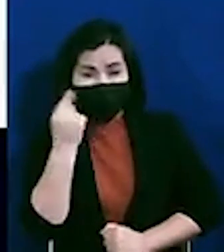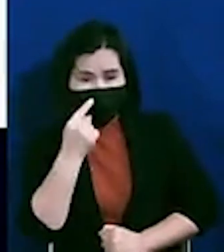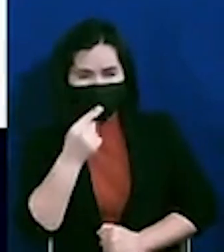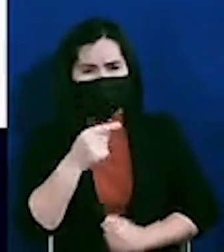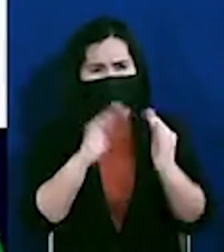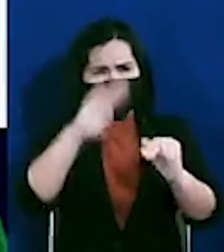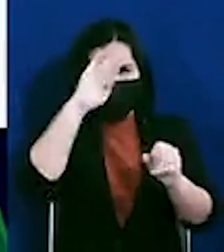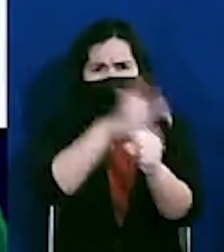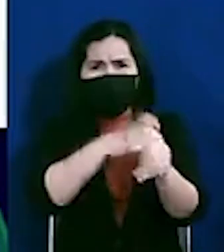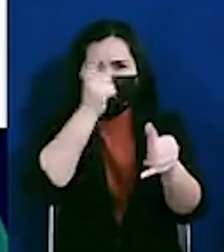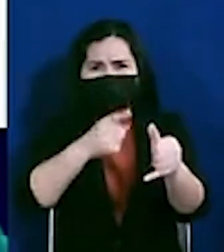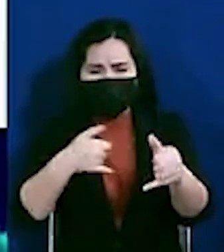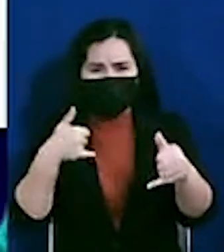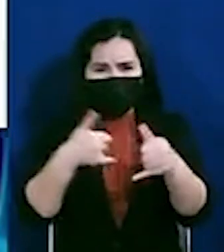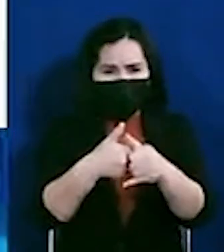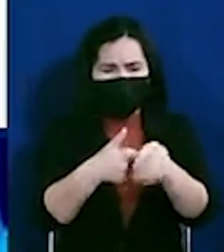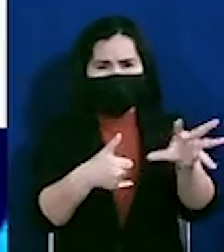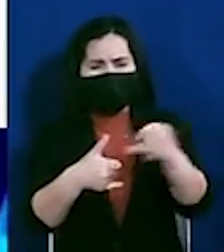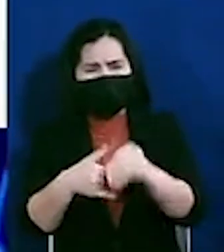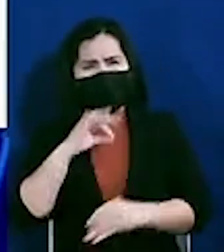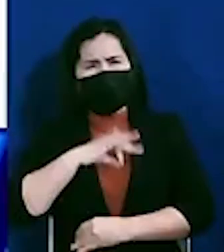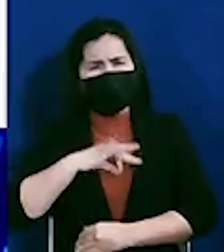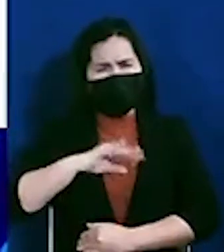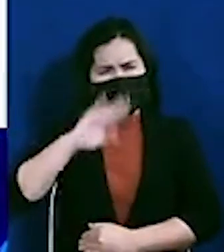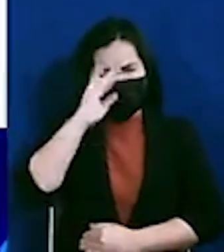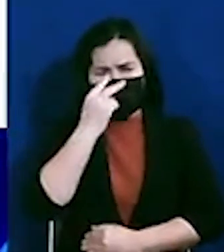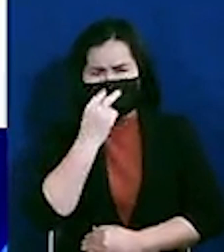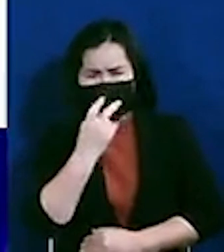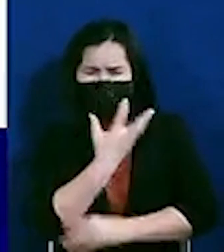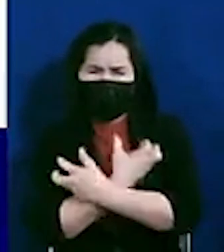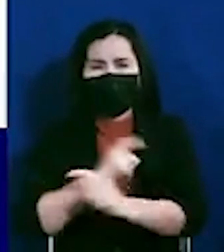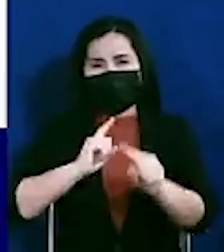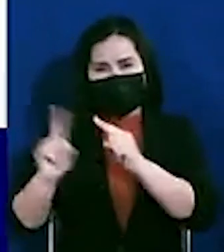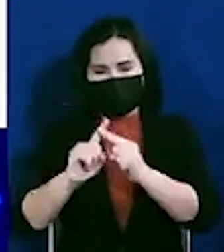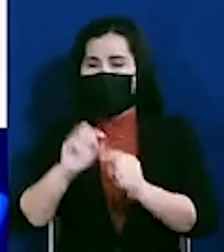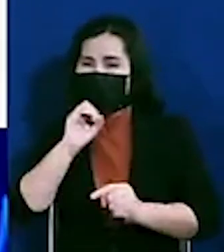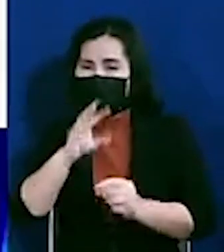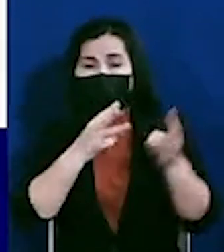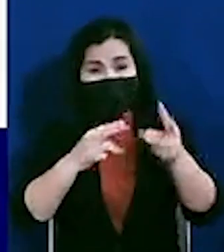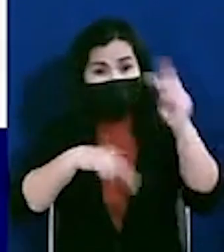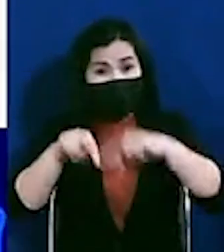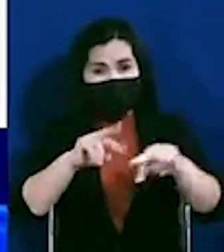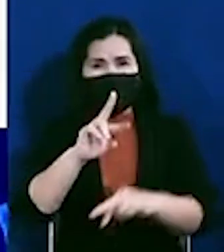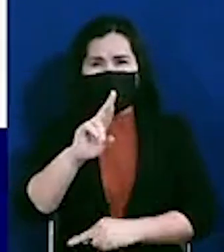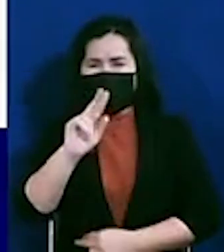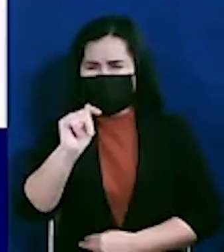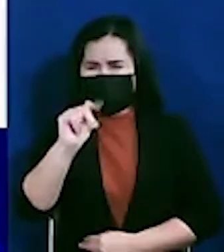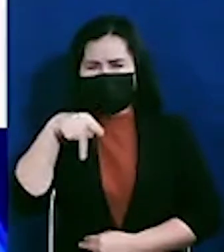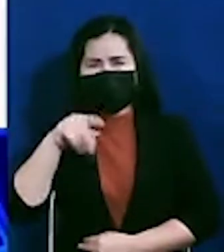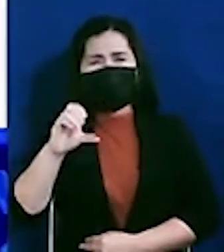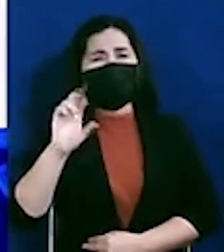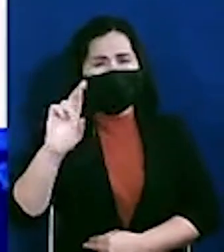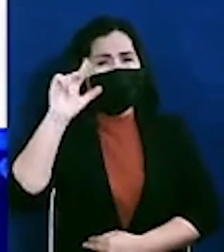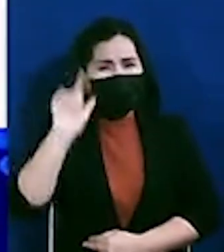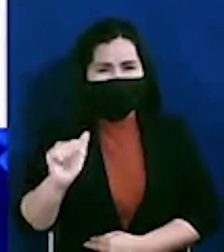สัมผัสหรืออะไรก็ตามทีแล้วมีอาการอันนี้ปกติเราแนะนำนะครับให้ตรวจด้วยอาทีเซียเป็นหลักเพราะเป็นวิธีมาตรฐาน